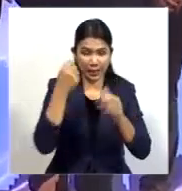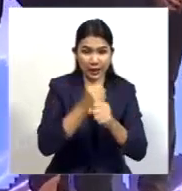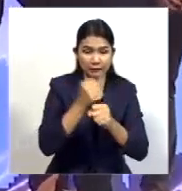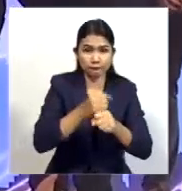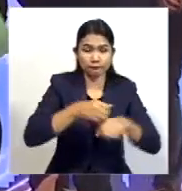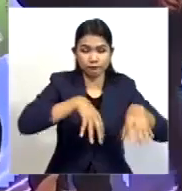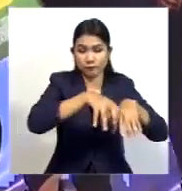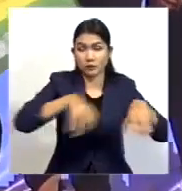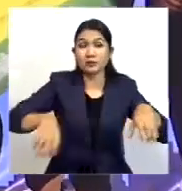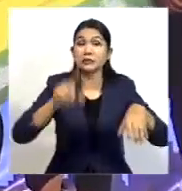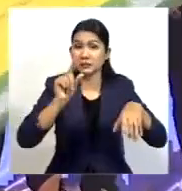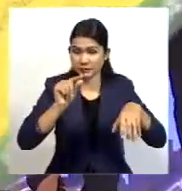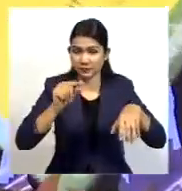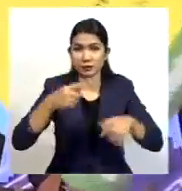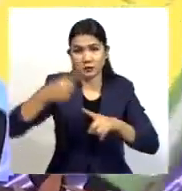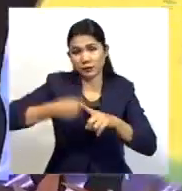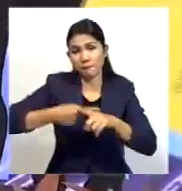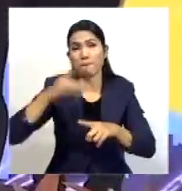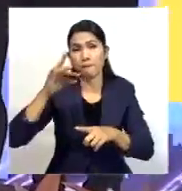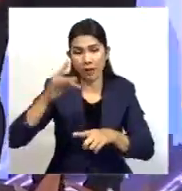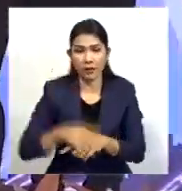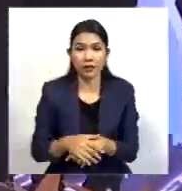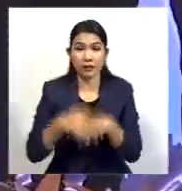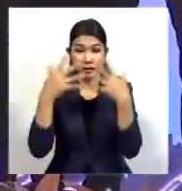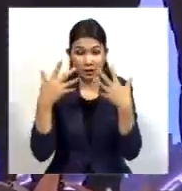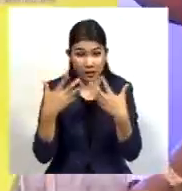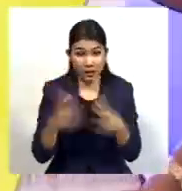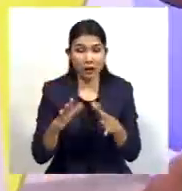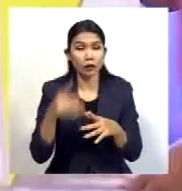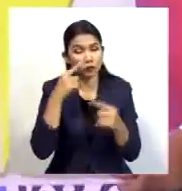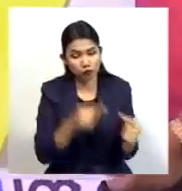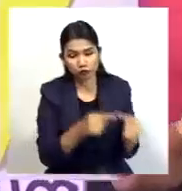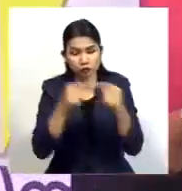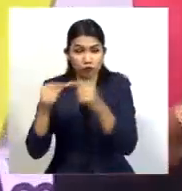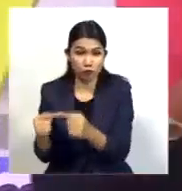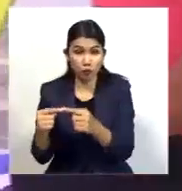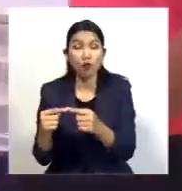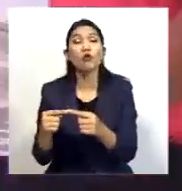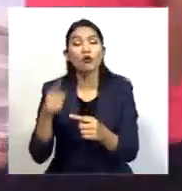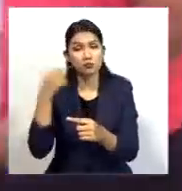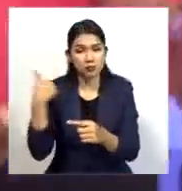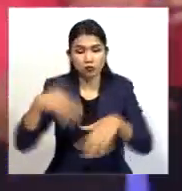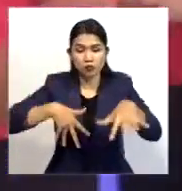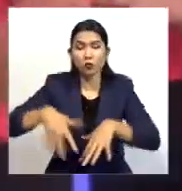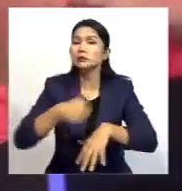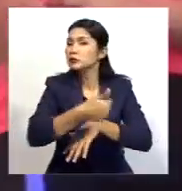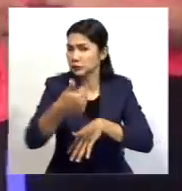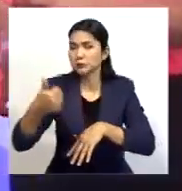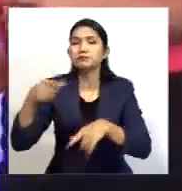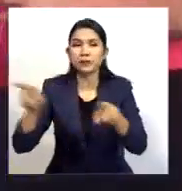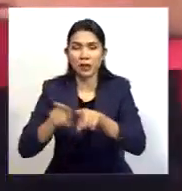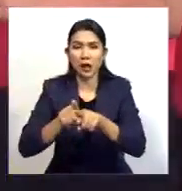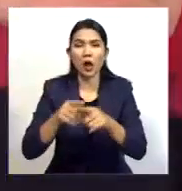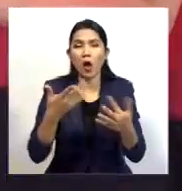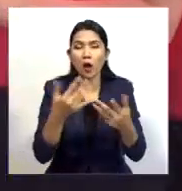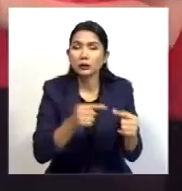20หลังใช้เวลาประมาณ8เดือนครับหลังจากนั้นจะทยอยสร้างในเฟสต่อไปรวมทั้งชุมชนอื่นๆก็จะมีความพร้อมทย